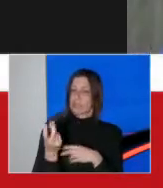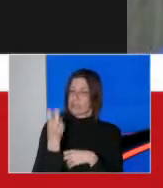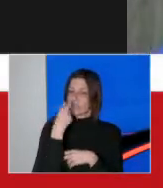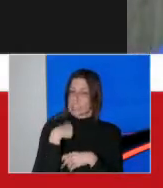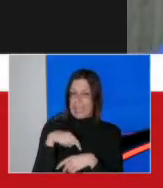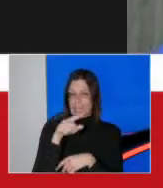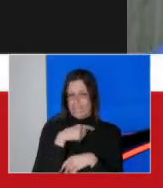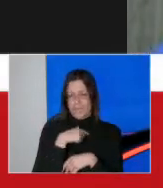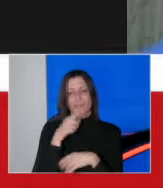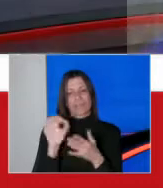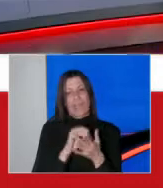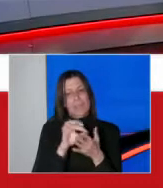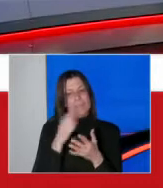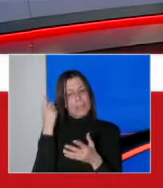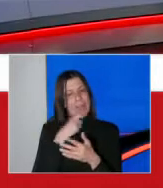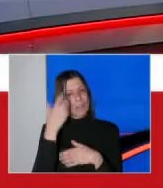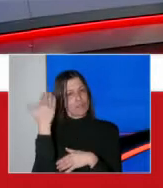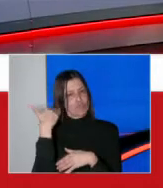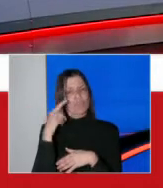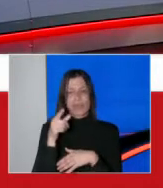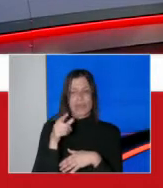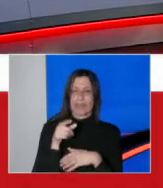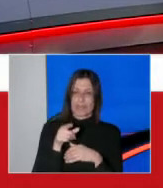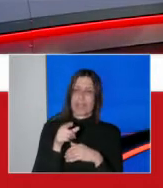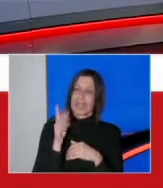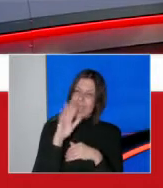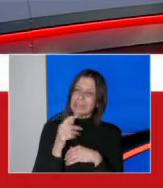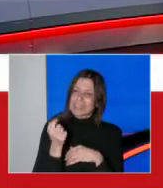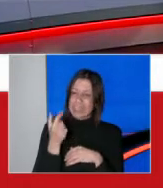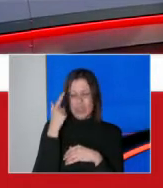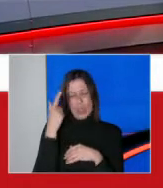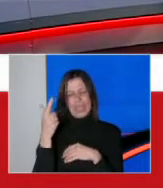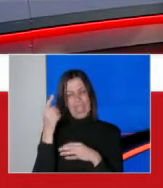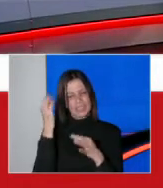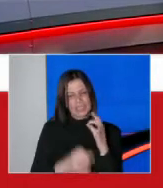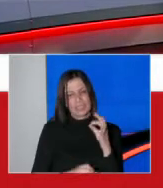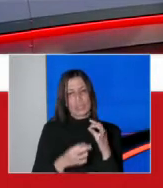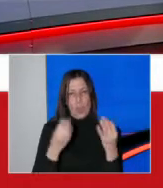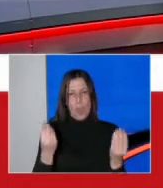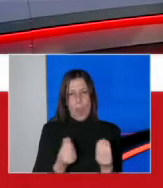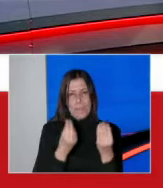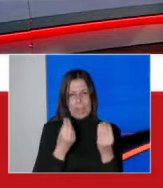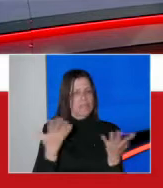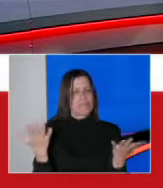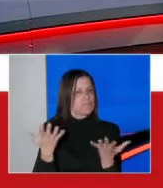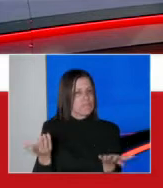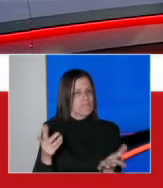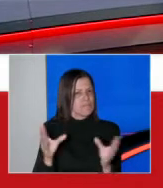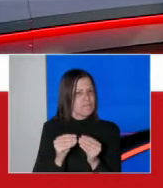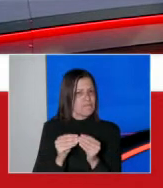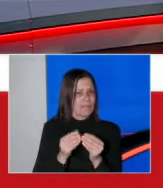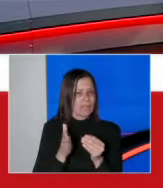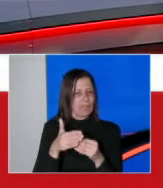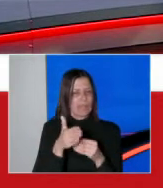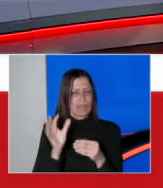טוב. כתב פלילים לשעבר, אז מן הסתם אתה גם קצת, אתה יודע, גם קצת בקי ומכיר את החומר. מה קרה פה עם הזיגזג הזה